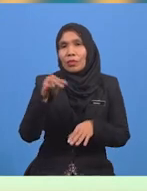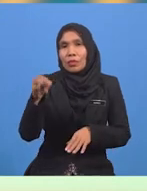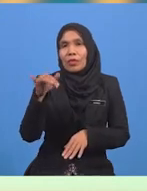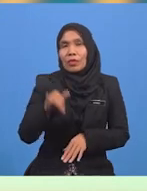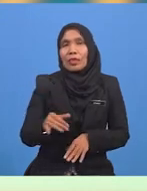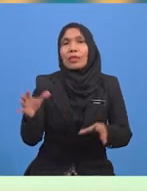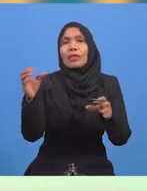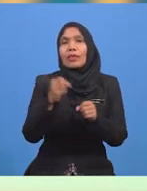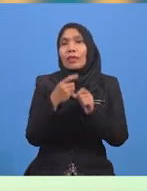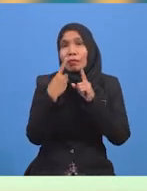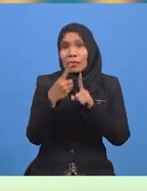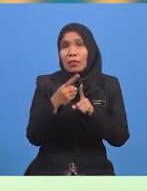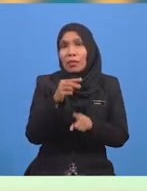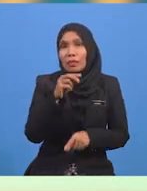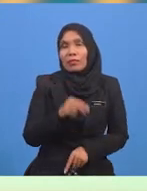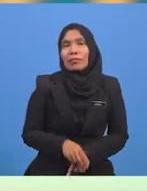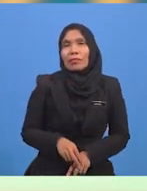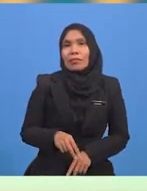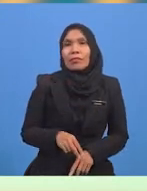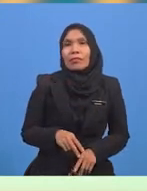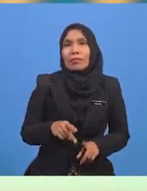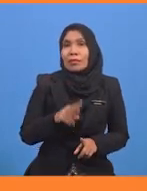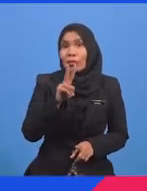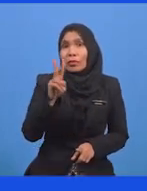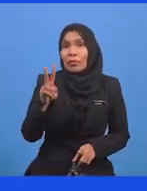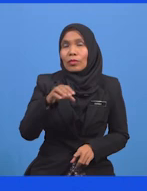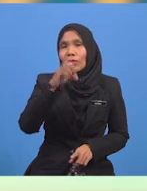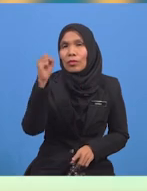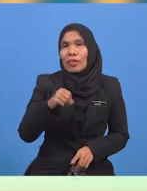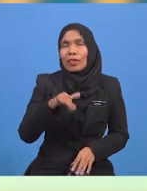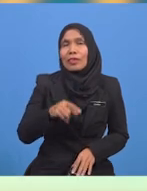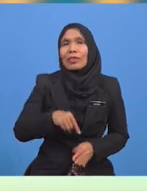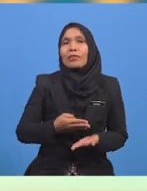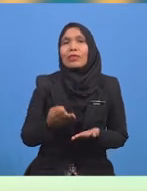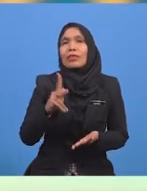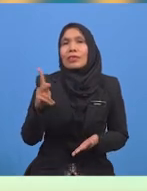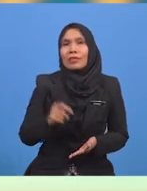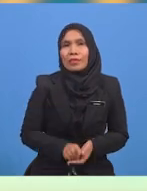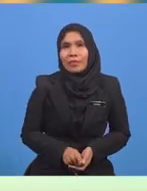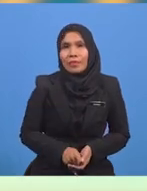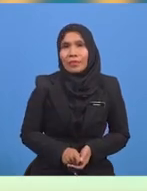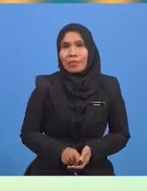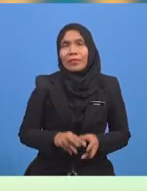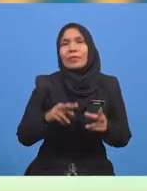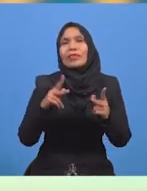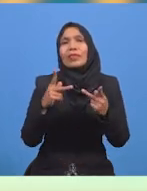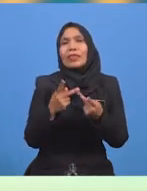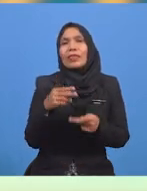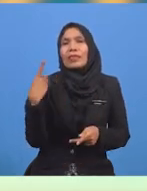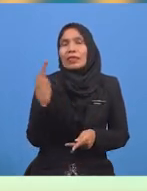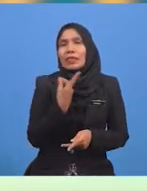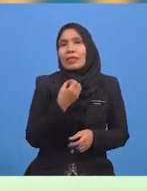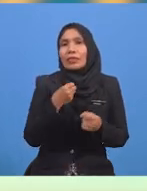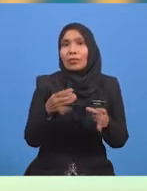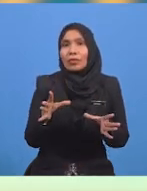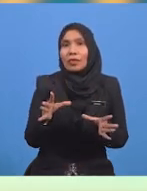dapat menjawab kedua-dua soalan yang diberikan. Baiklah murid-murid, kelas kita telah